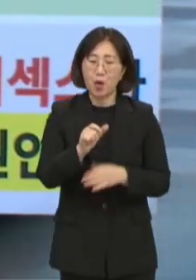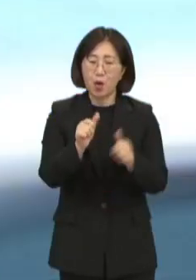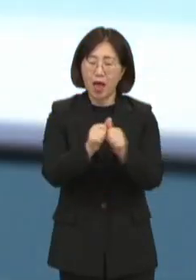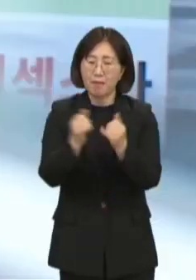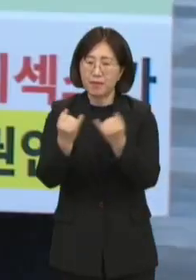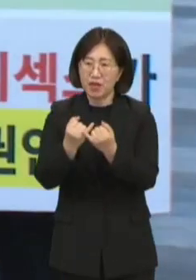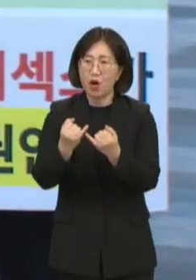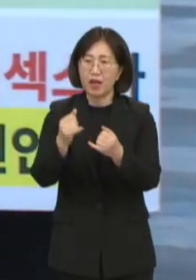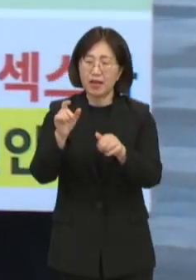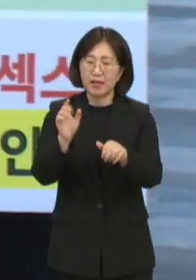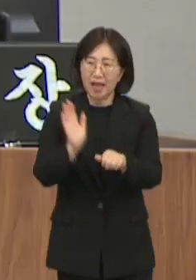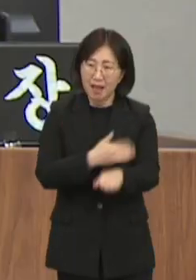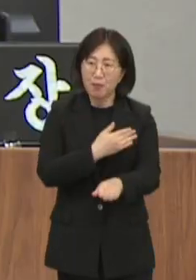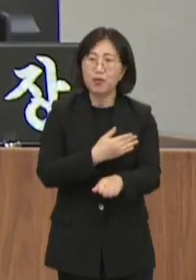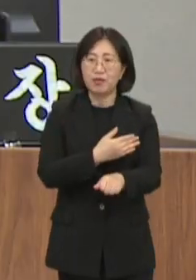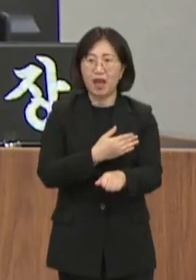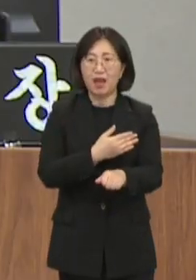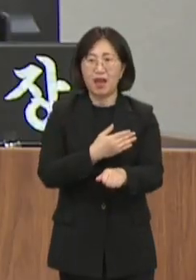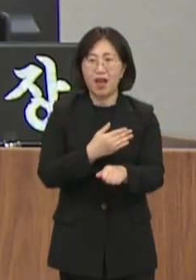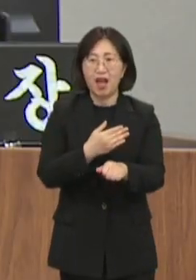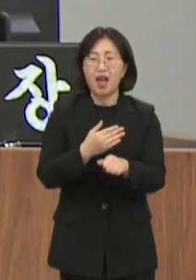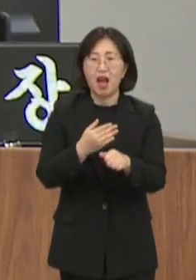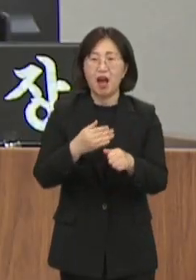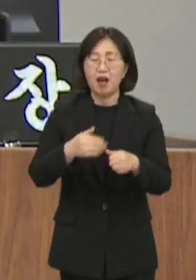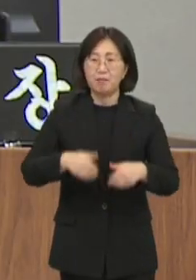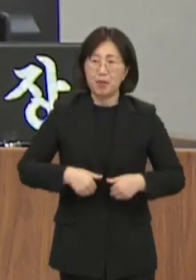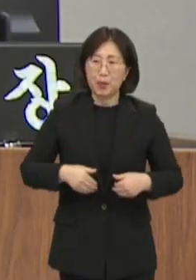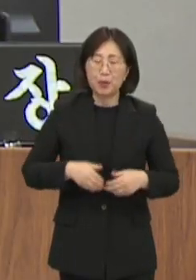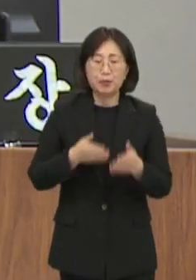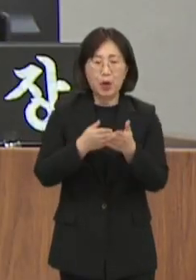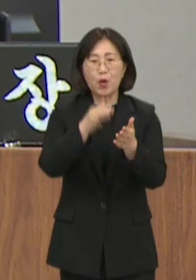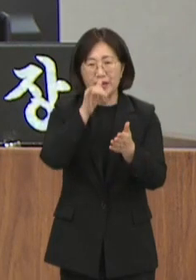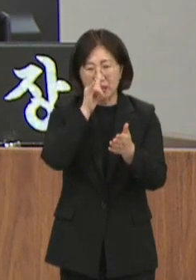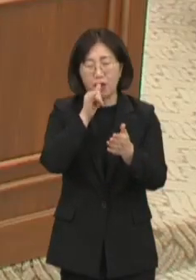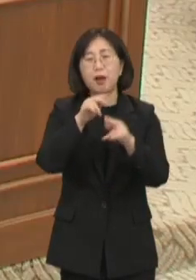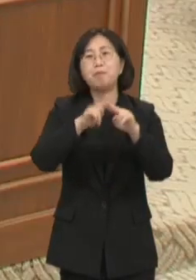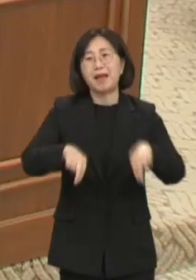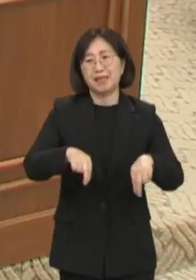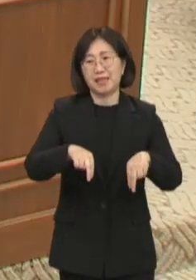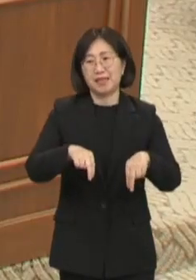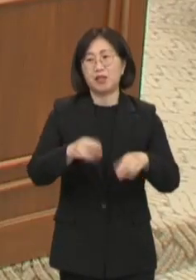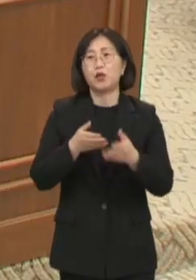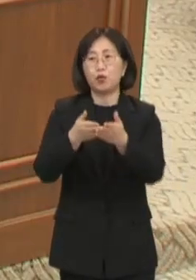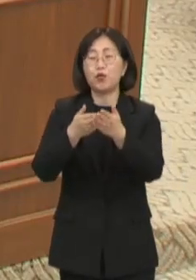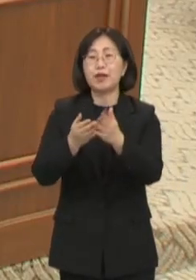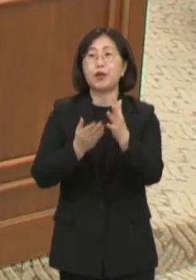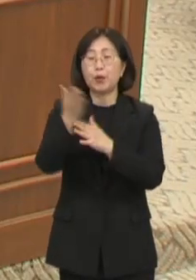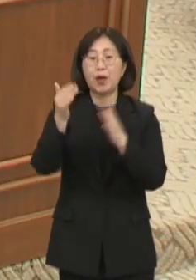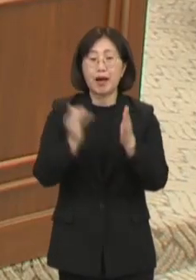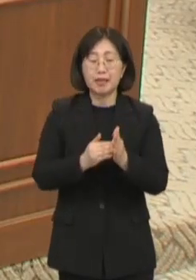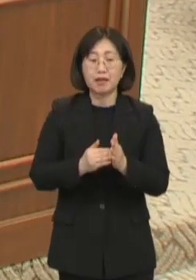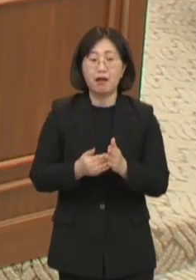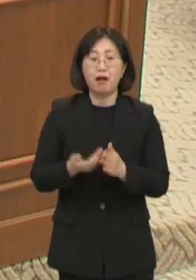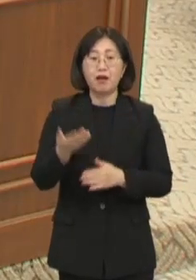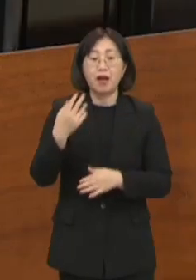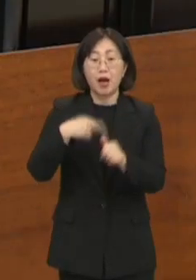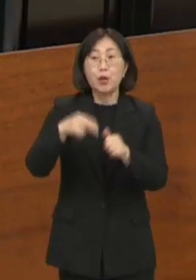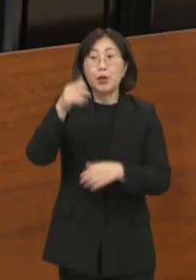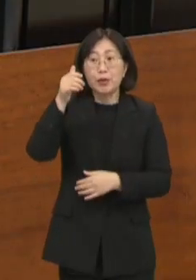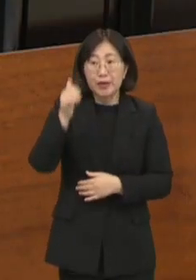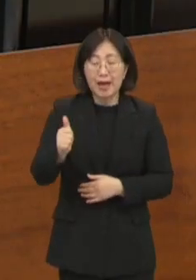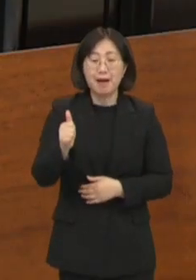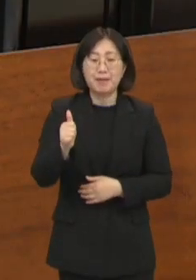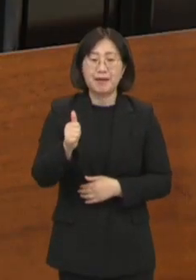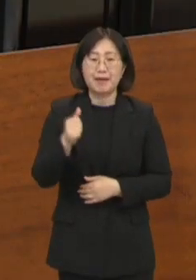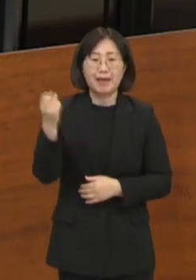권리를 포함한다며 폐지를 추진해 결국 의회를 통과했습니다. 하지만 교육감이 제의, 즉 거부권을 행사해 진행된